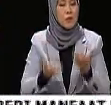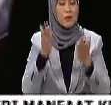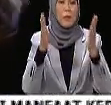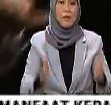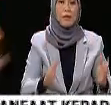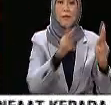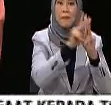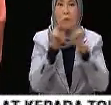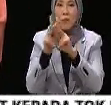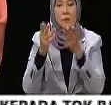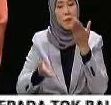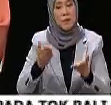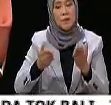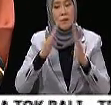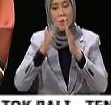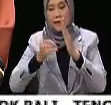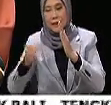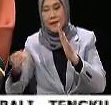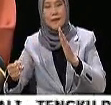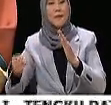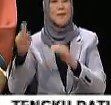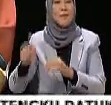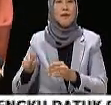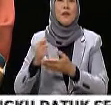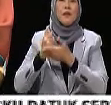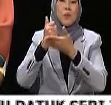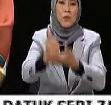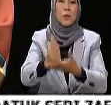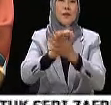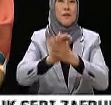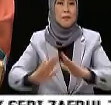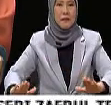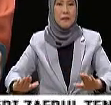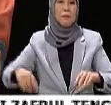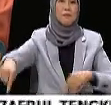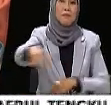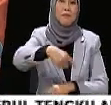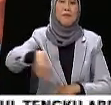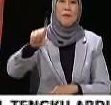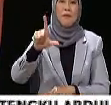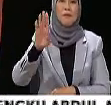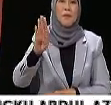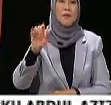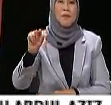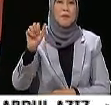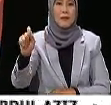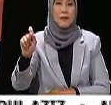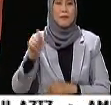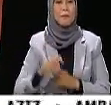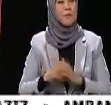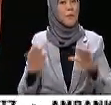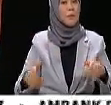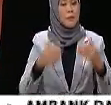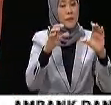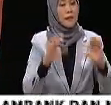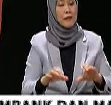kita mungkin girang kita yang perlu untuk kita nak selamatkan mereka Maka dengan sebaik pendekatan yang kita buat